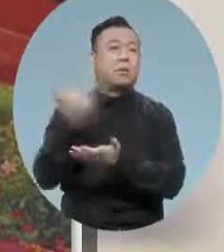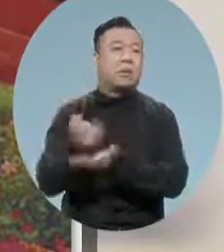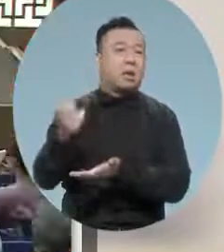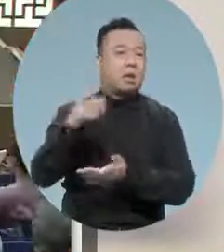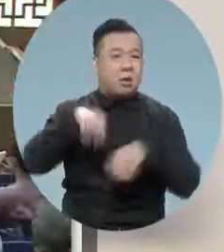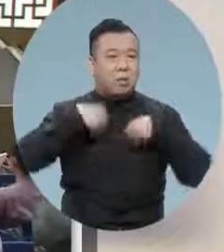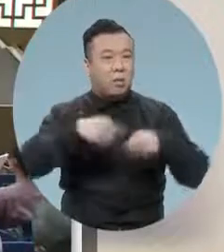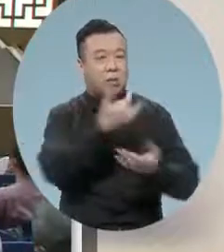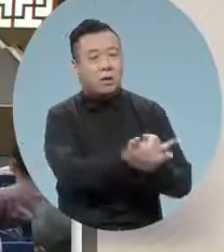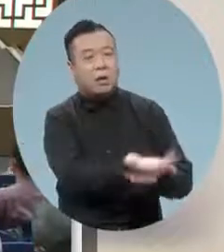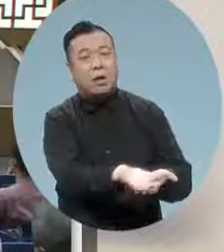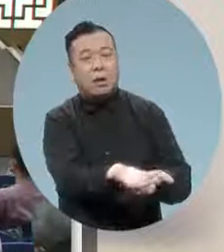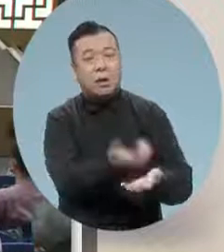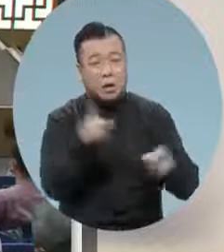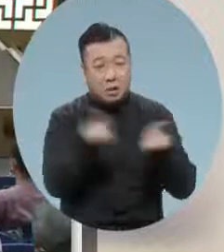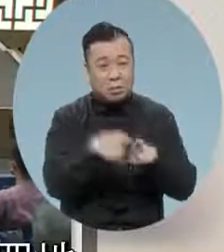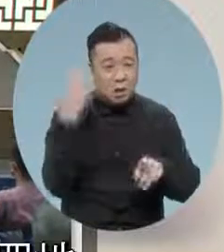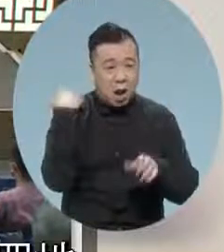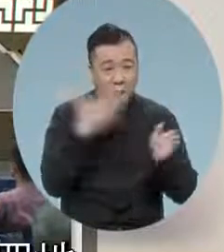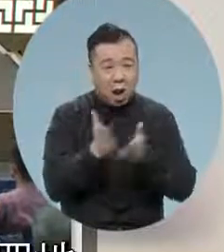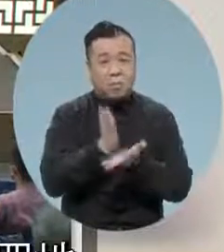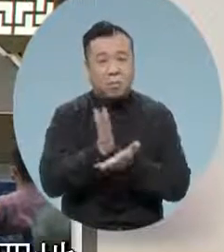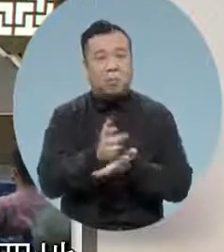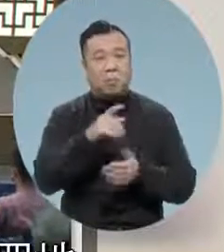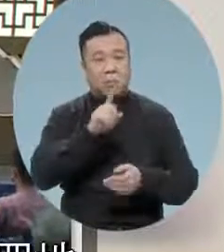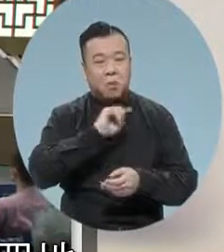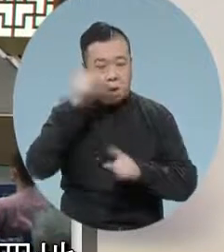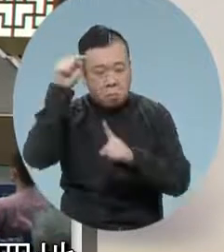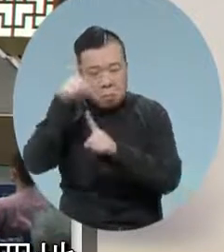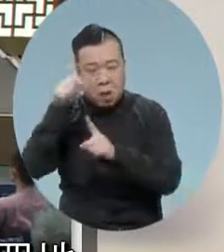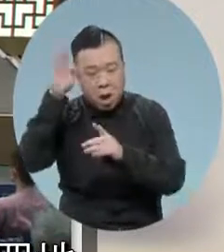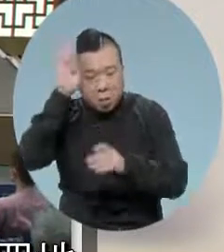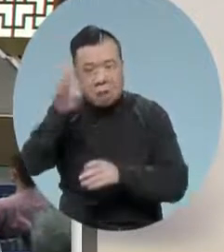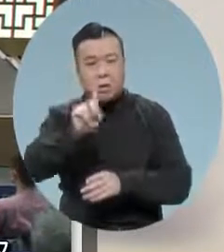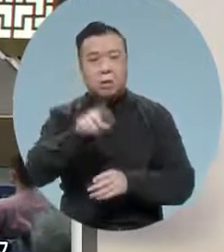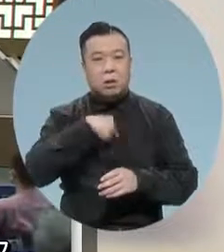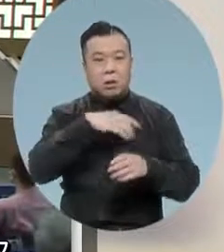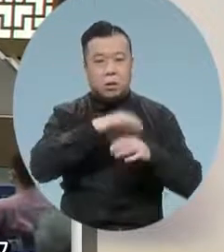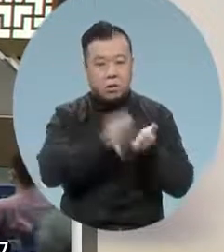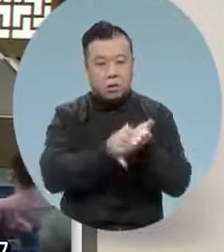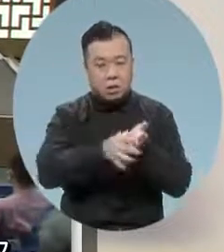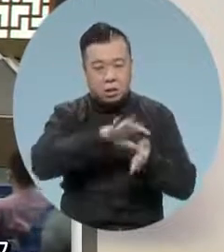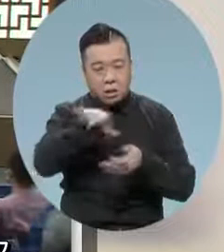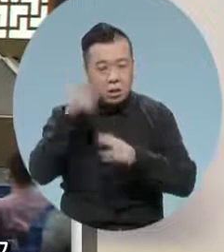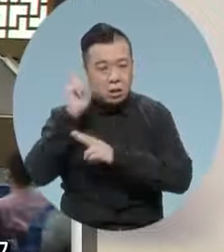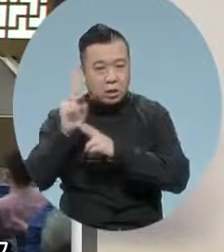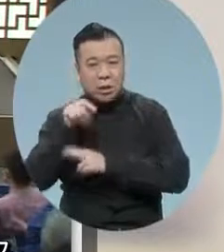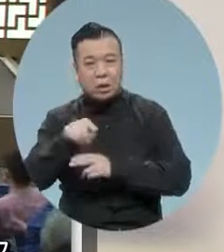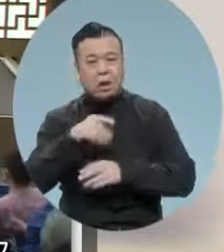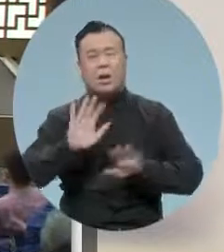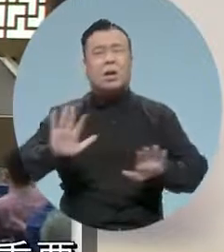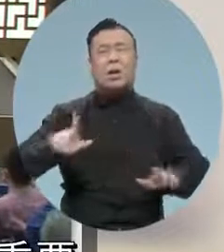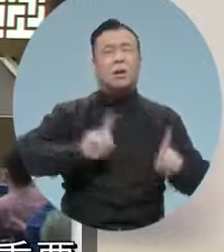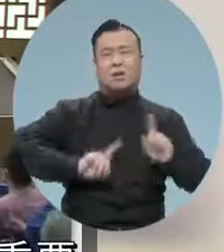澳洲死得啦。唔係因為有共同過去，係因為我哋有個共同嘅將來。兩岸嘅四地，我哋喺唔同嘅歷史坐標唔緊要